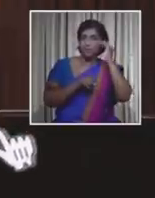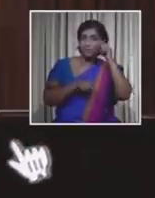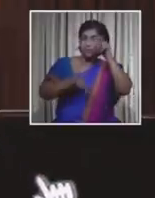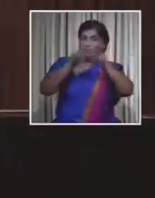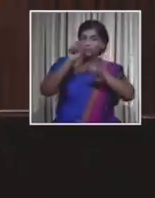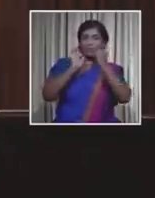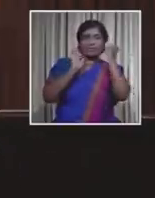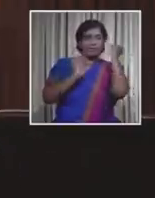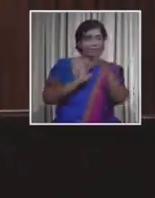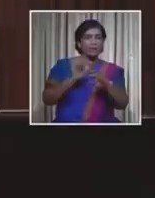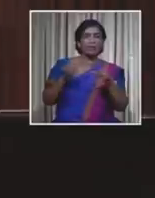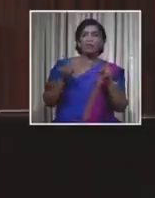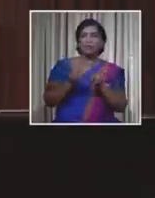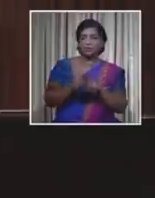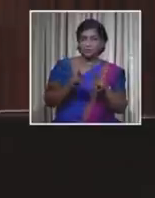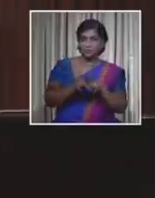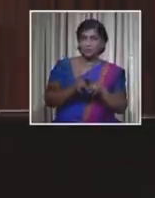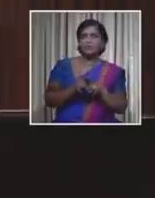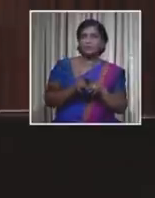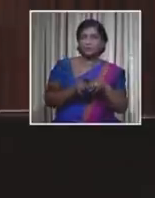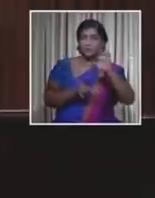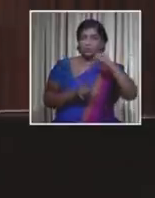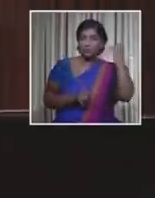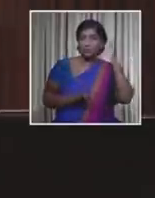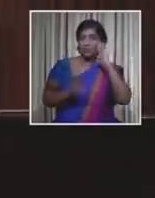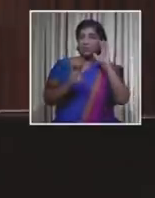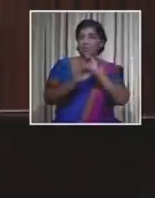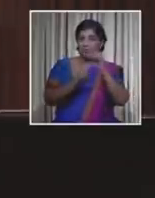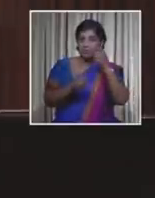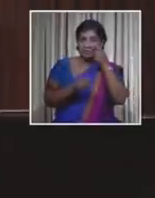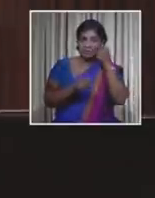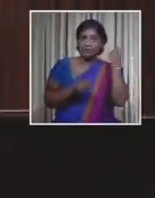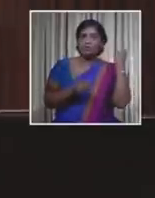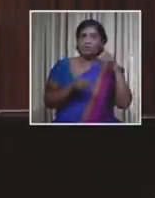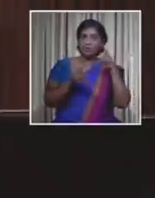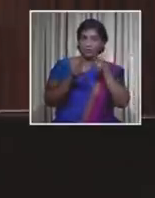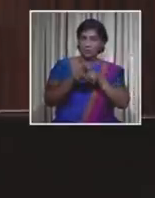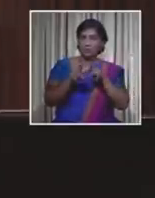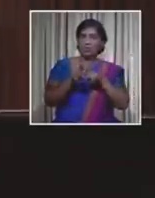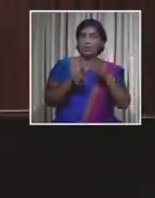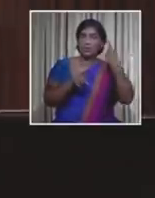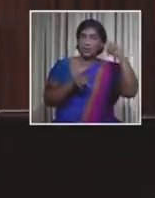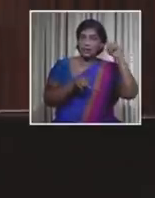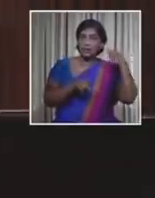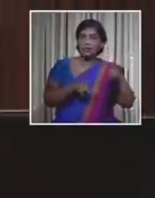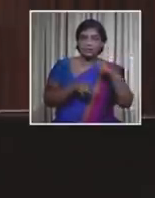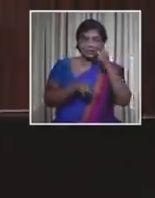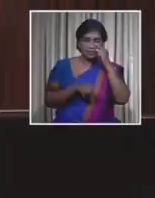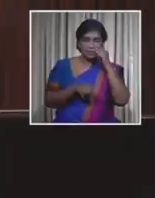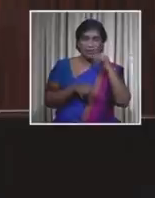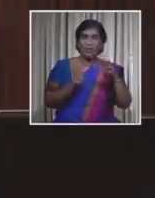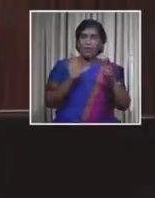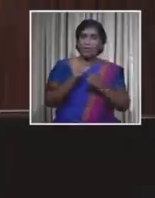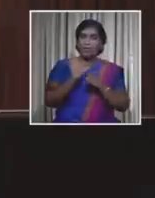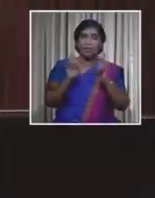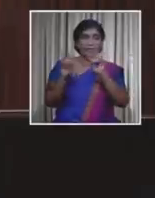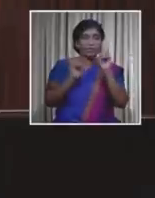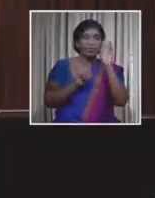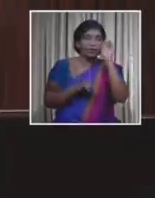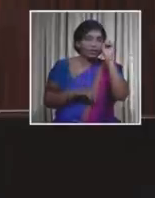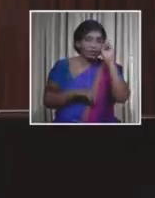පාර්ශ්වයට අපහාස කරමින් සිදු කරන ලද කතාව සම්බන්ධයෙන්ද ඊයේ දින එනම් නොවැම්බර් 22 වන දින